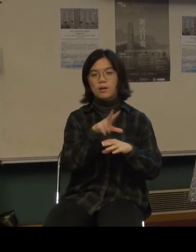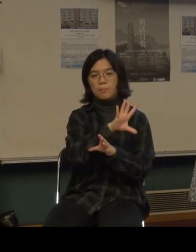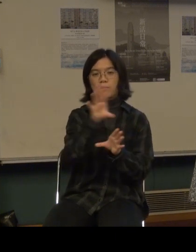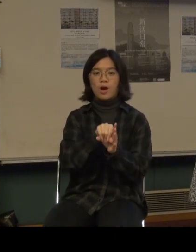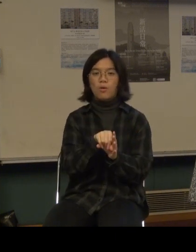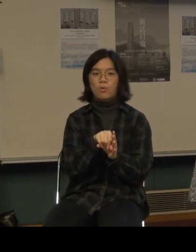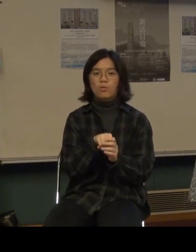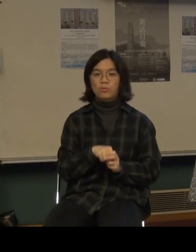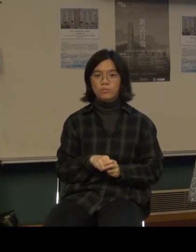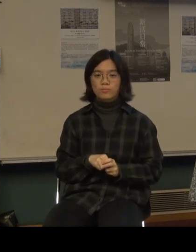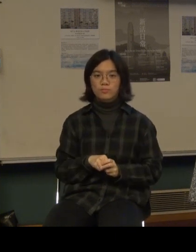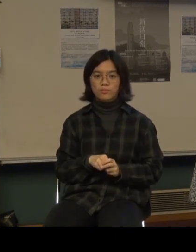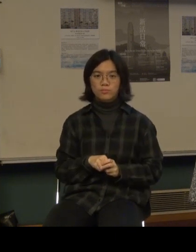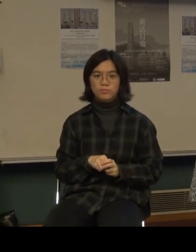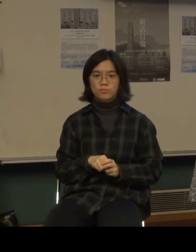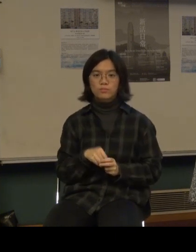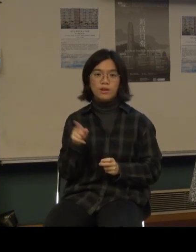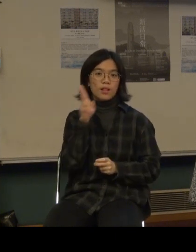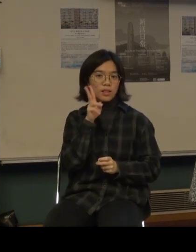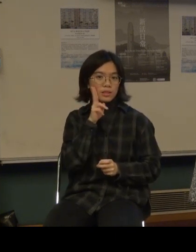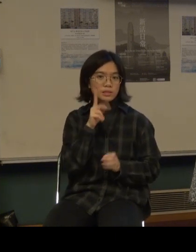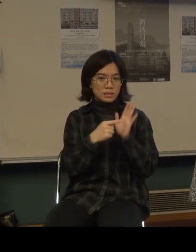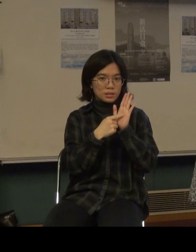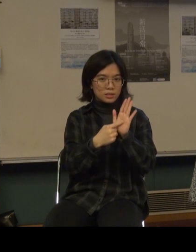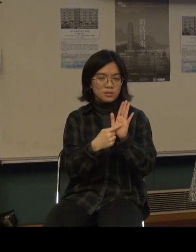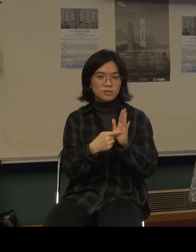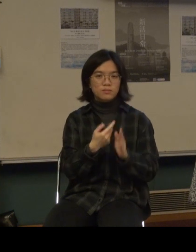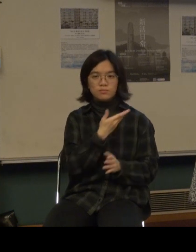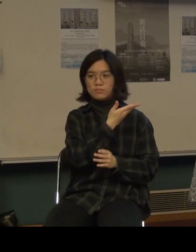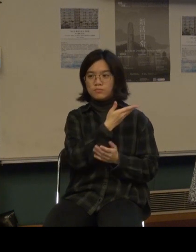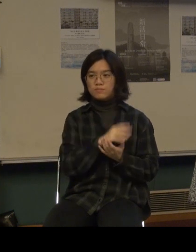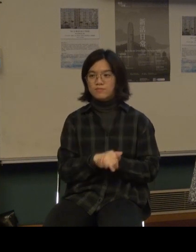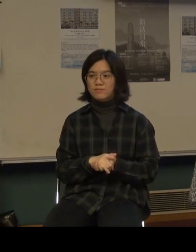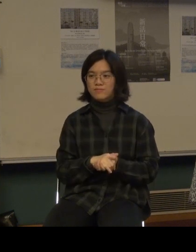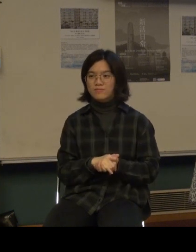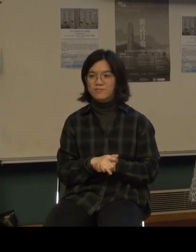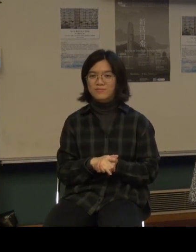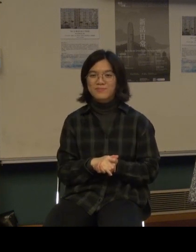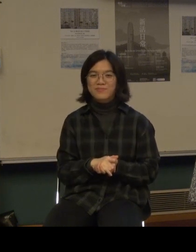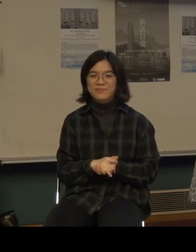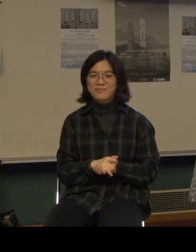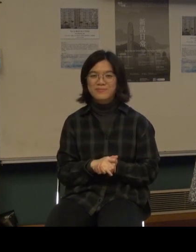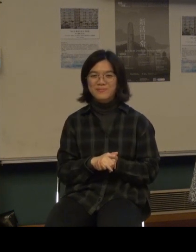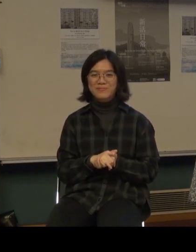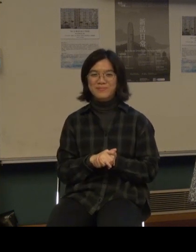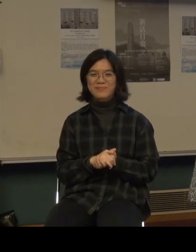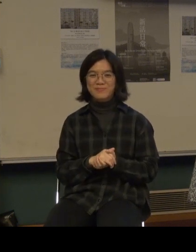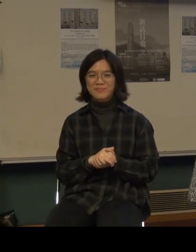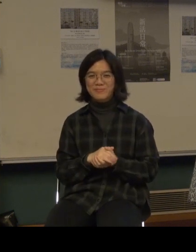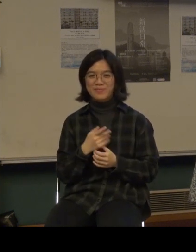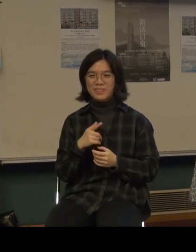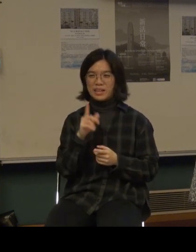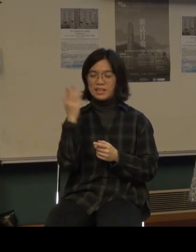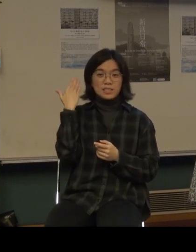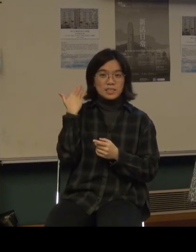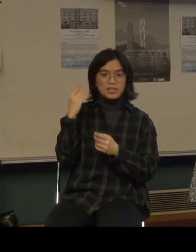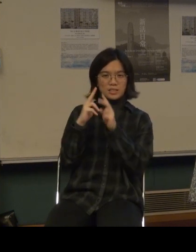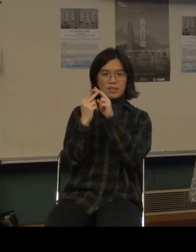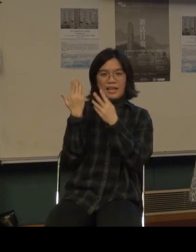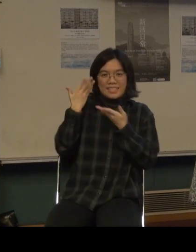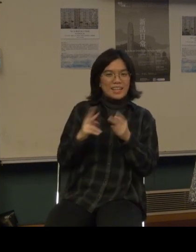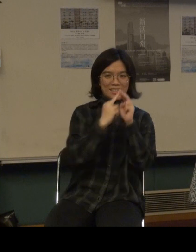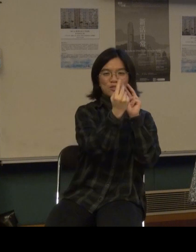橋嗰個以前係未有嗰條橋啊，即係而家我哋啊橋底下邊啊有巴士站個位啦嚇。咁以前未有嗰條橋嘅